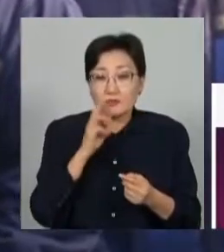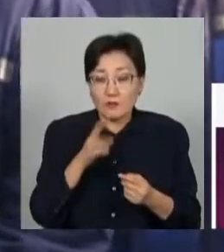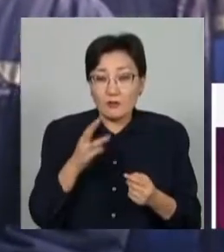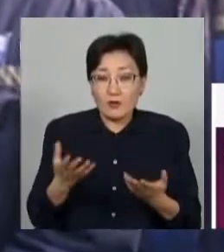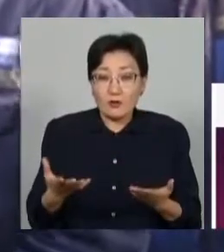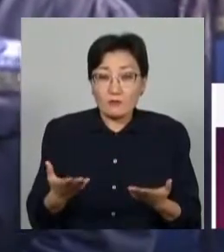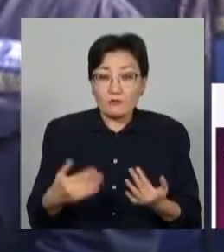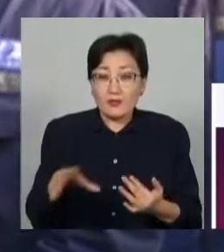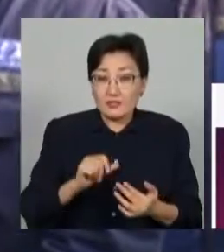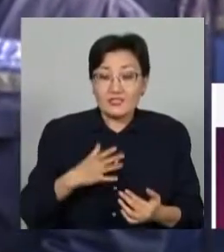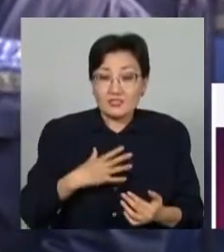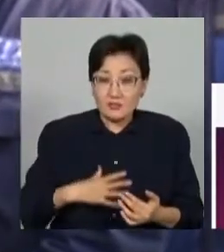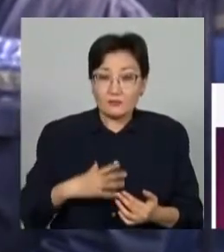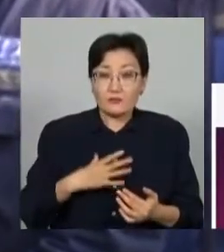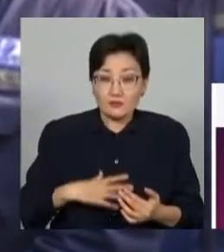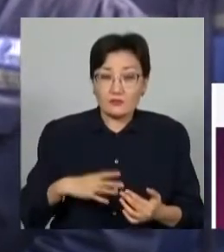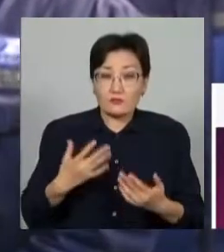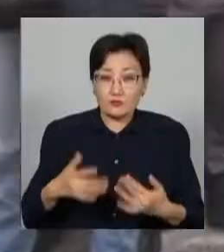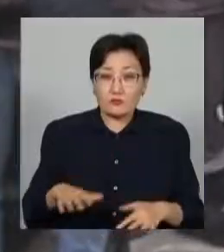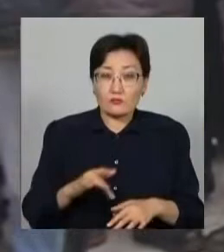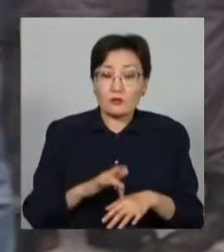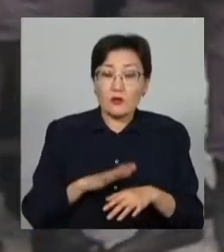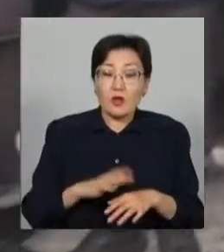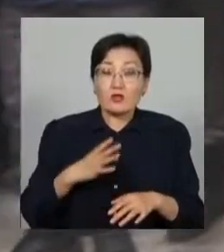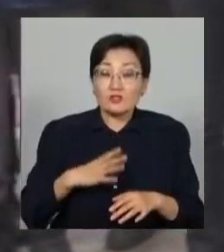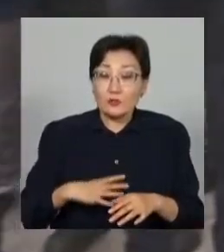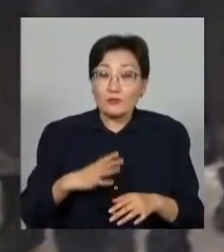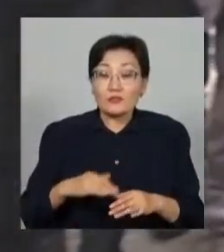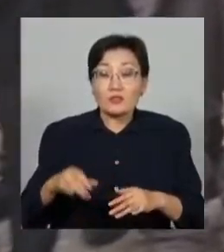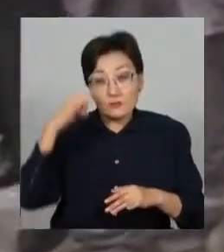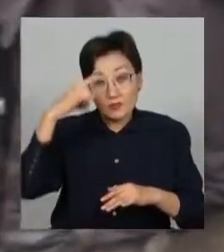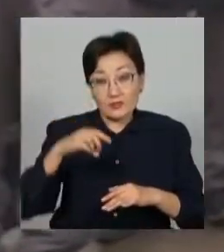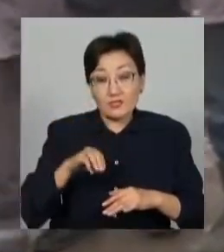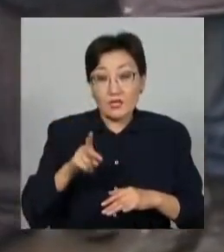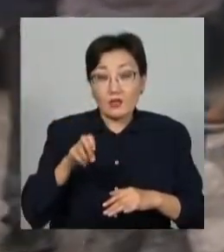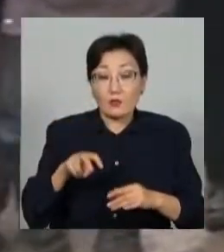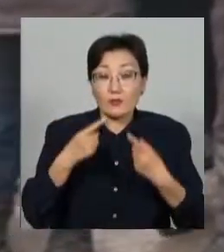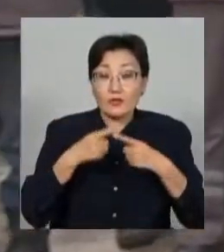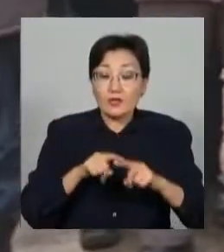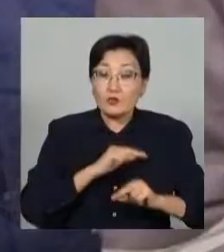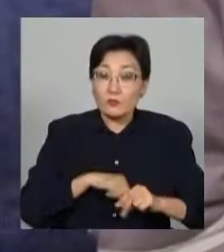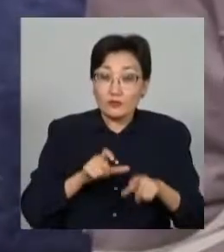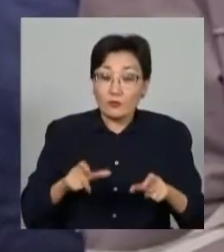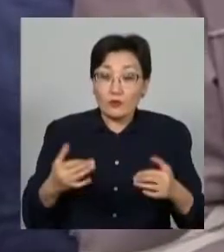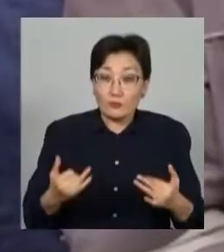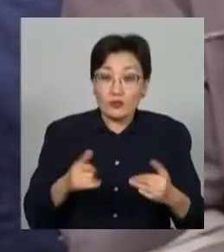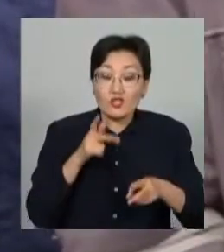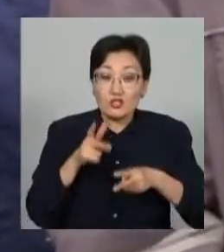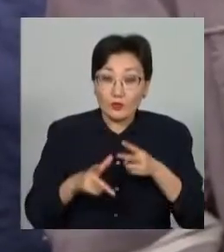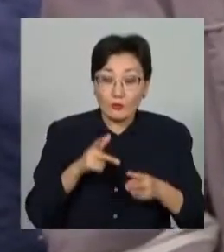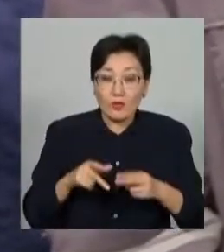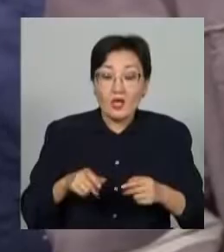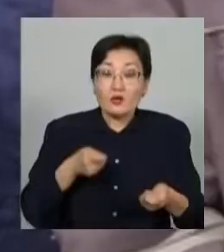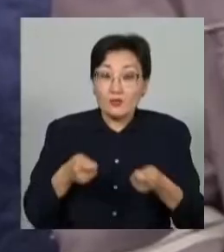енді бәрінің шыдамы бар, шыдам таусылды. Шыдамы шегіне жеткен Қазақтелекомның техникалық қызметкерлері бүгін базынасын